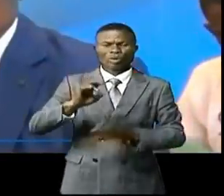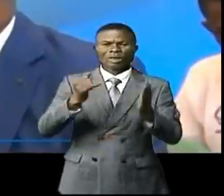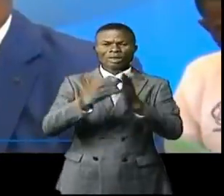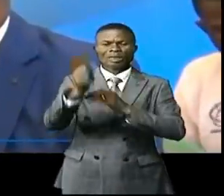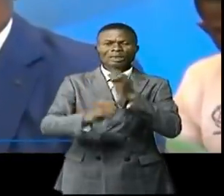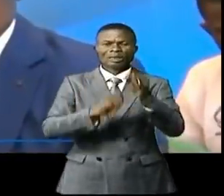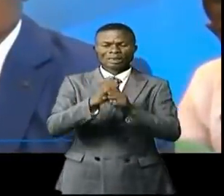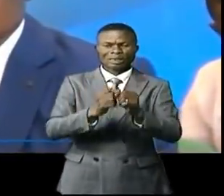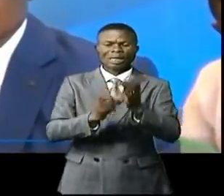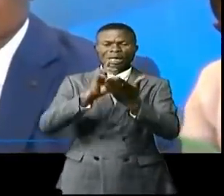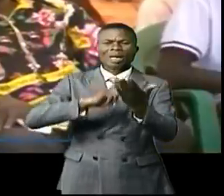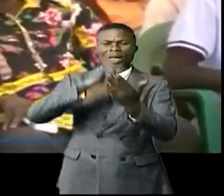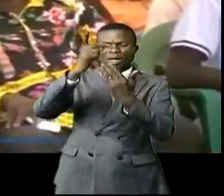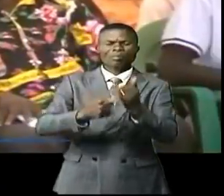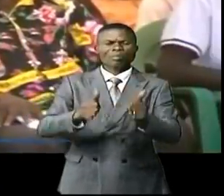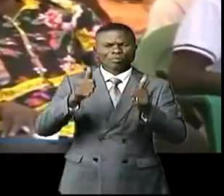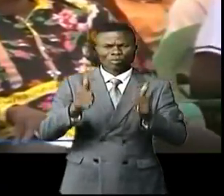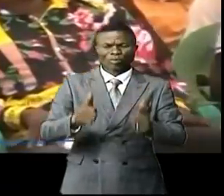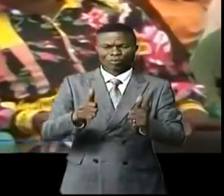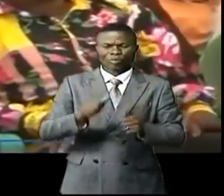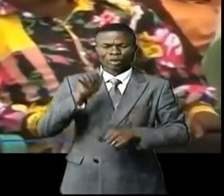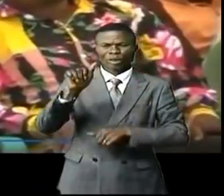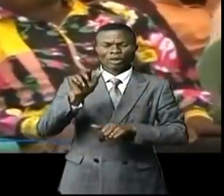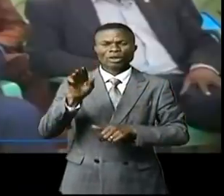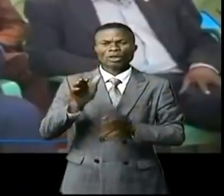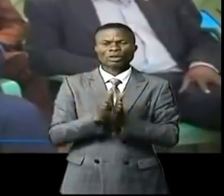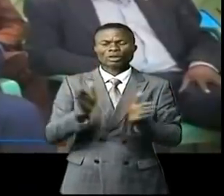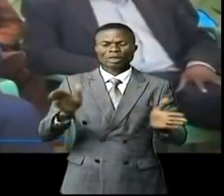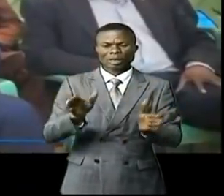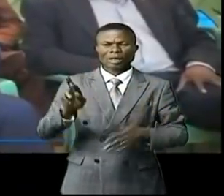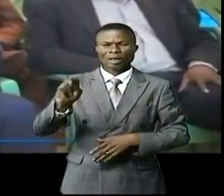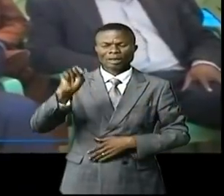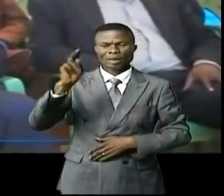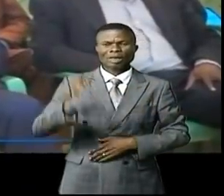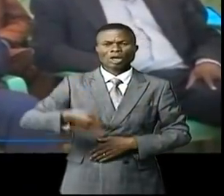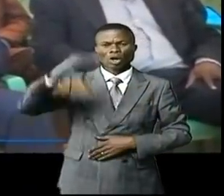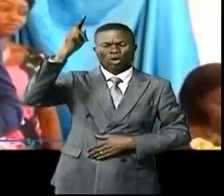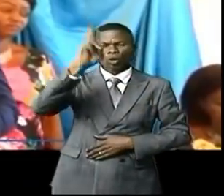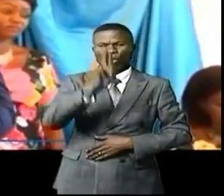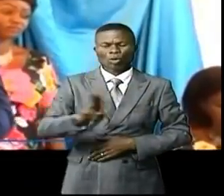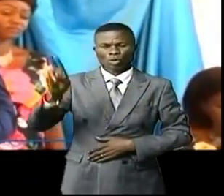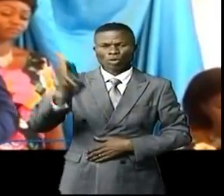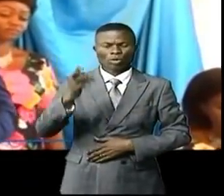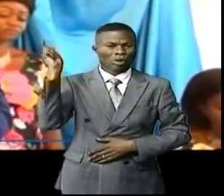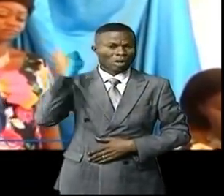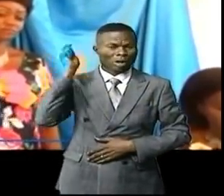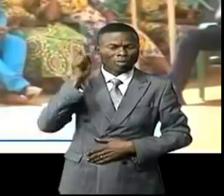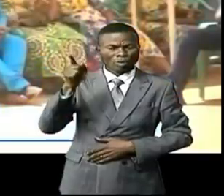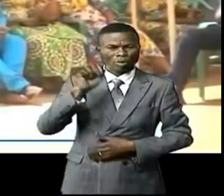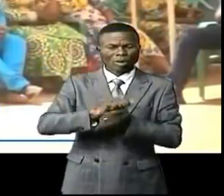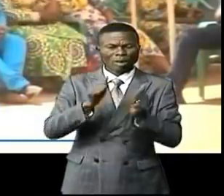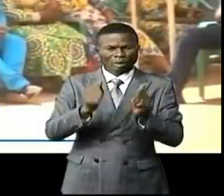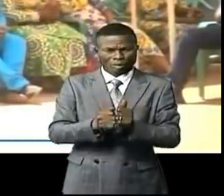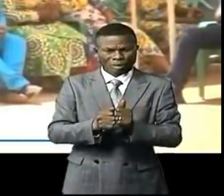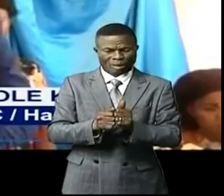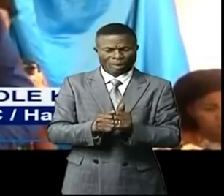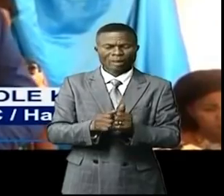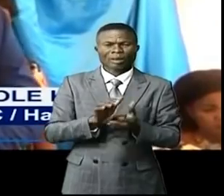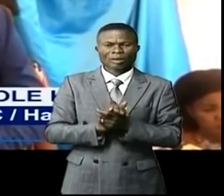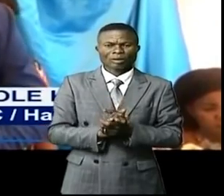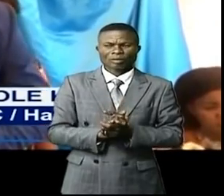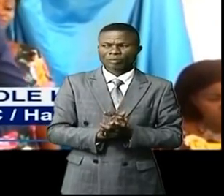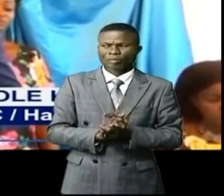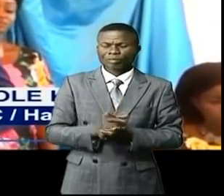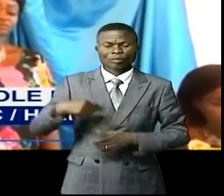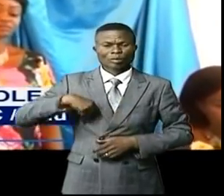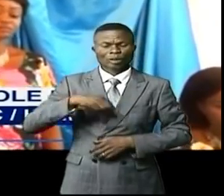de développé personnellement par le directeur provincial de la RTNC Haut-Touélé, le professeur Damasé Solekaya, qui rêve grand. Notre